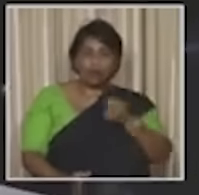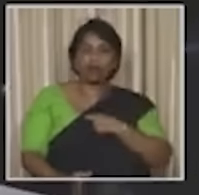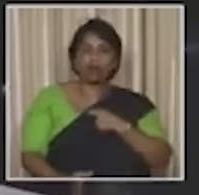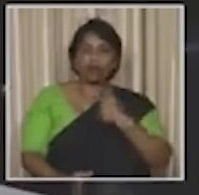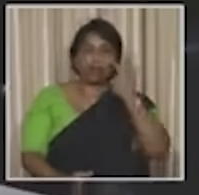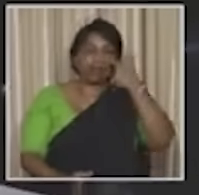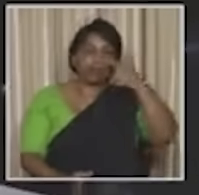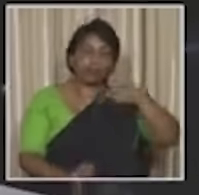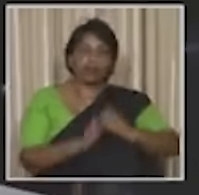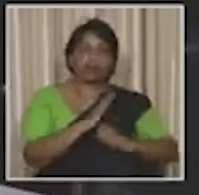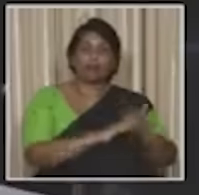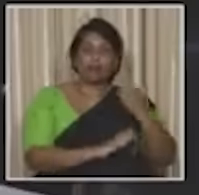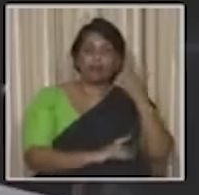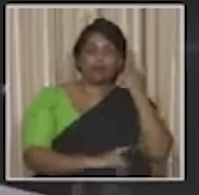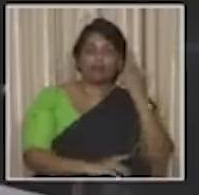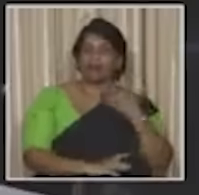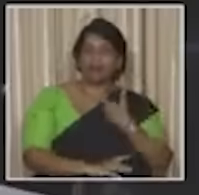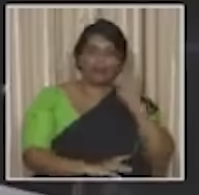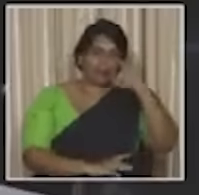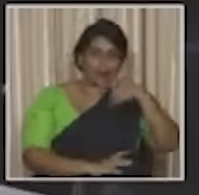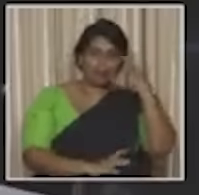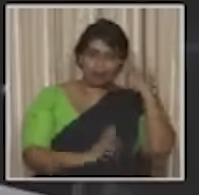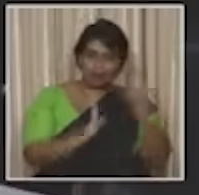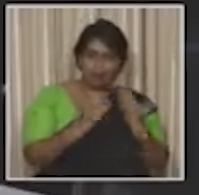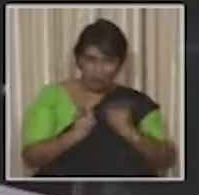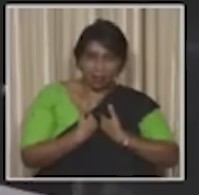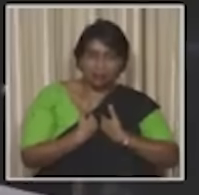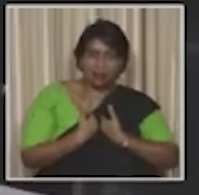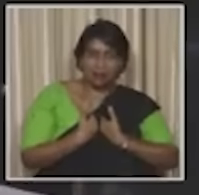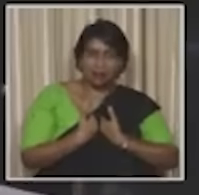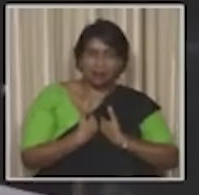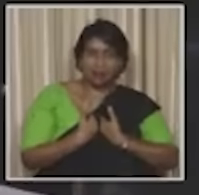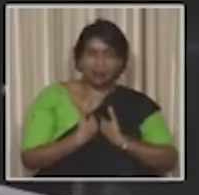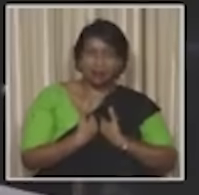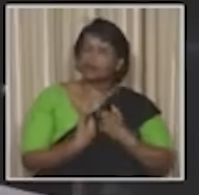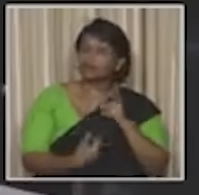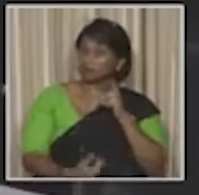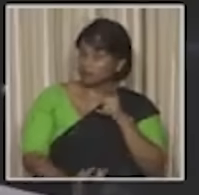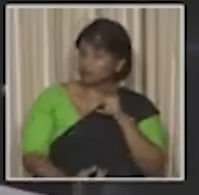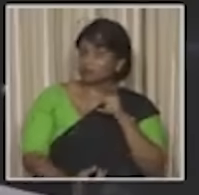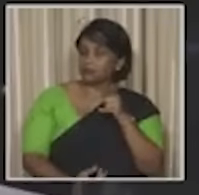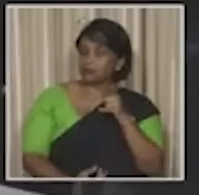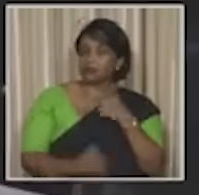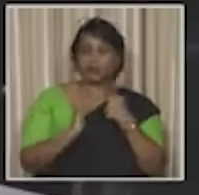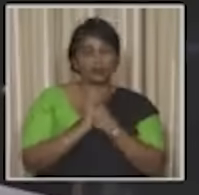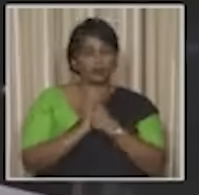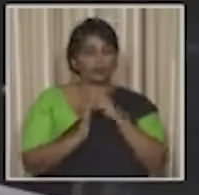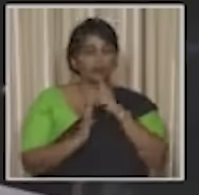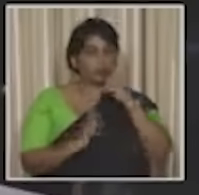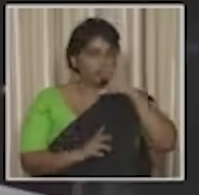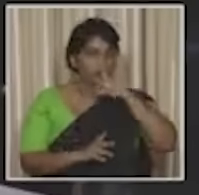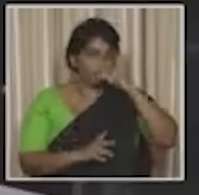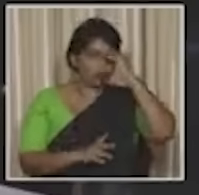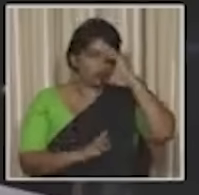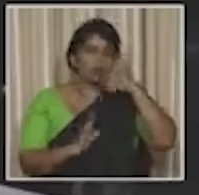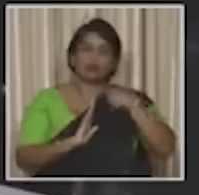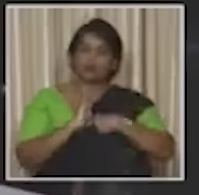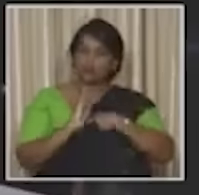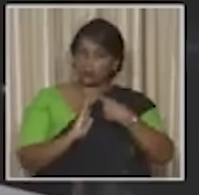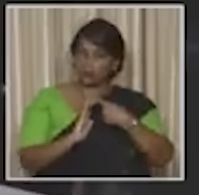Tel karya ini pun itu galg mama tel gal langgur mata. Ini sah garu niojaga tanya gitu.